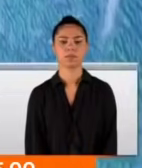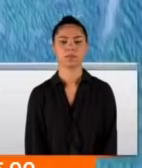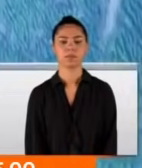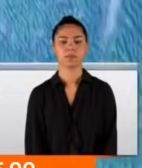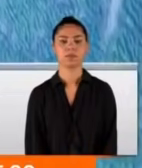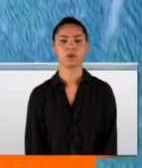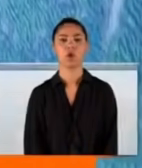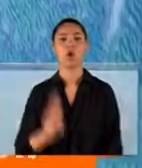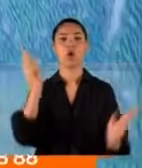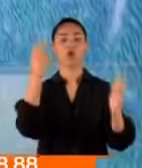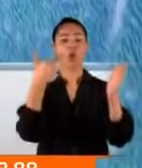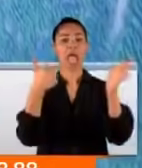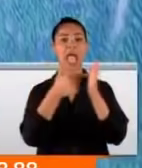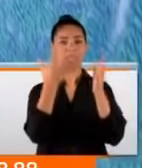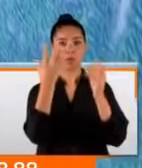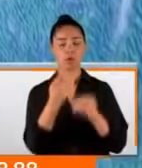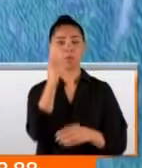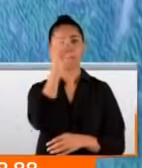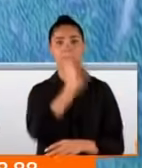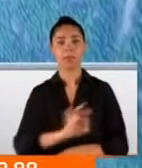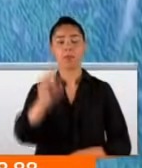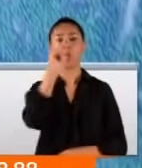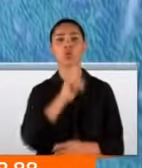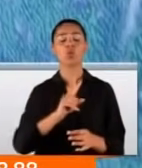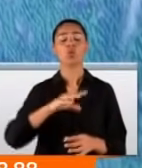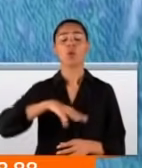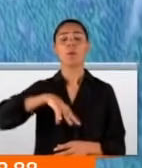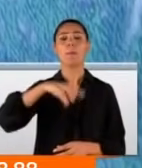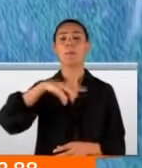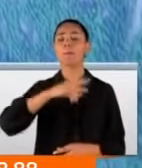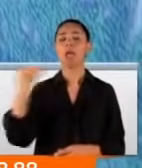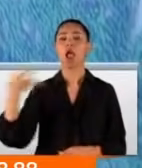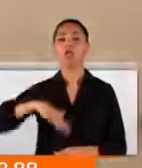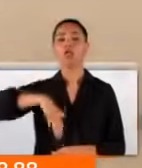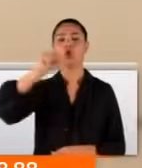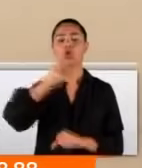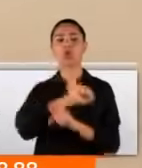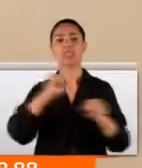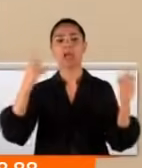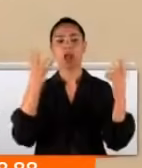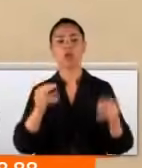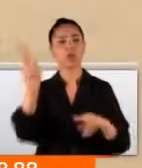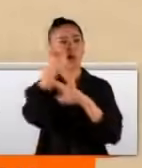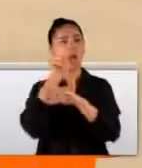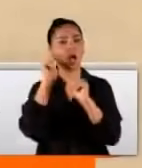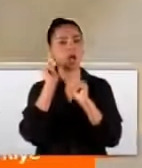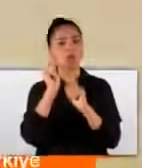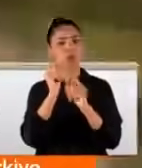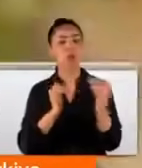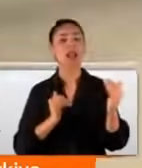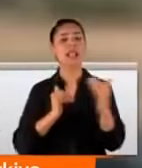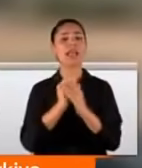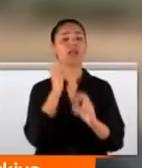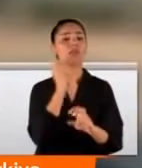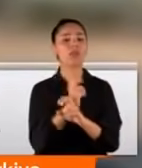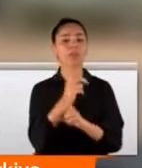Bennu dünyaya isabet ederse 1 milyar 100 milyon tonluk TNT etkisi yaratacak. Hayal etmesi zor ama yaklaşan